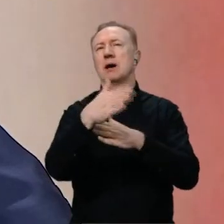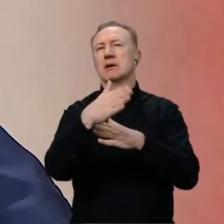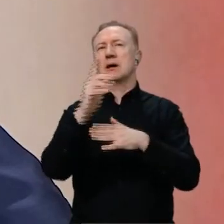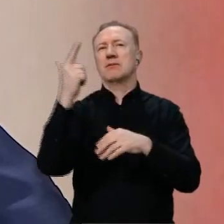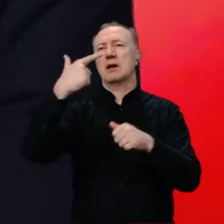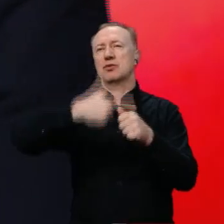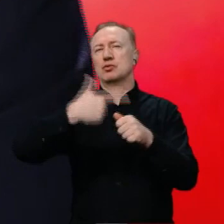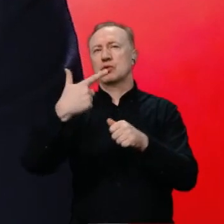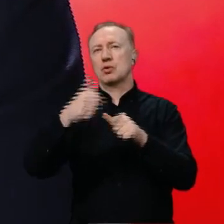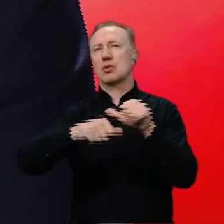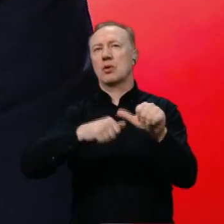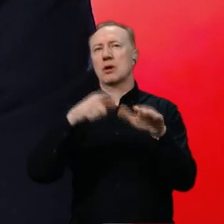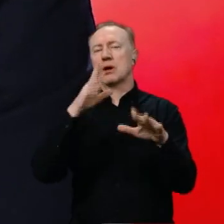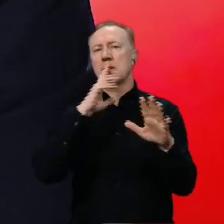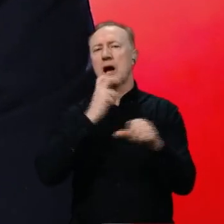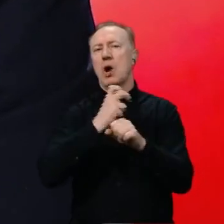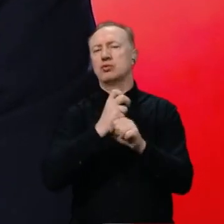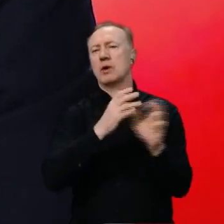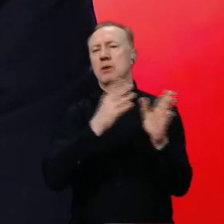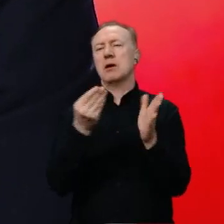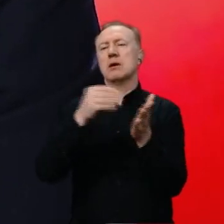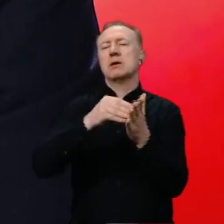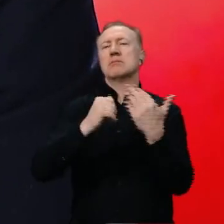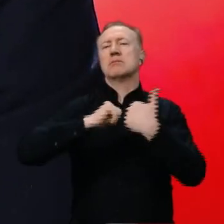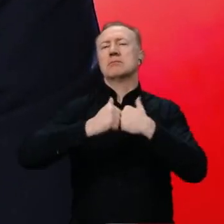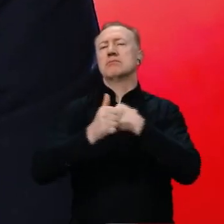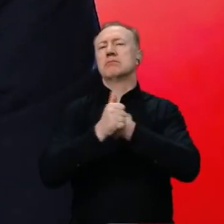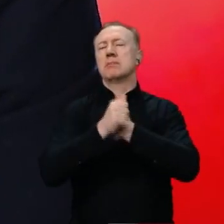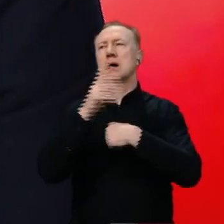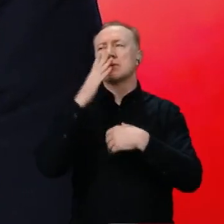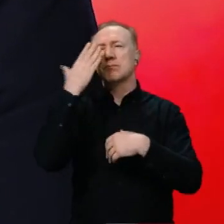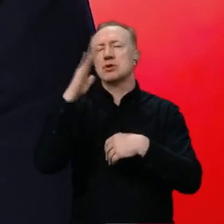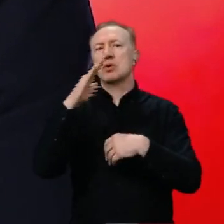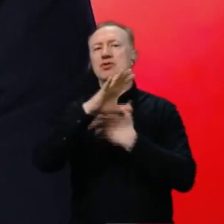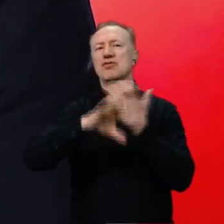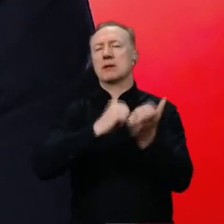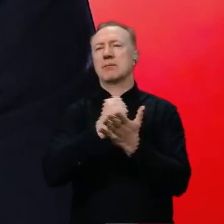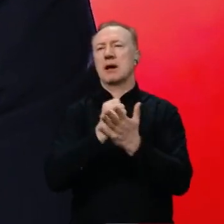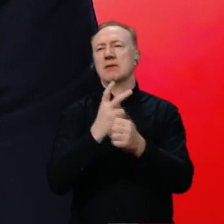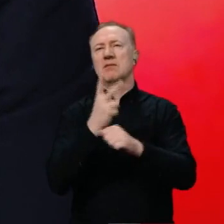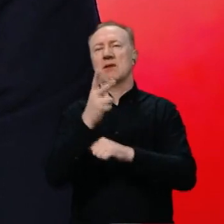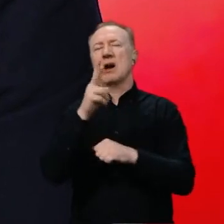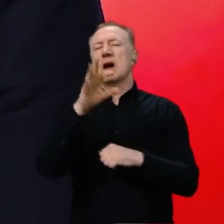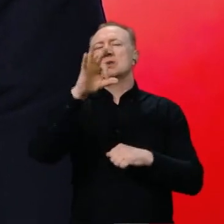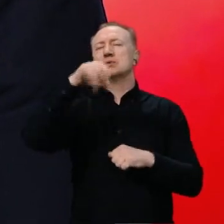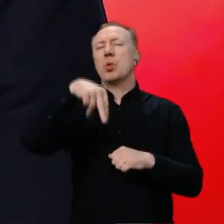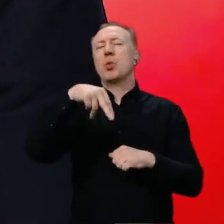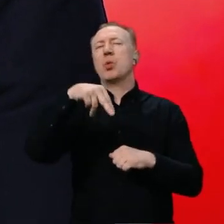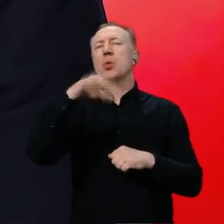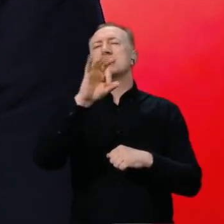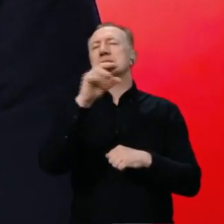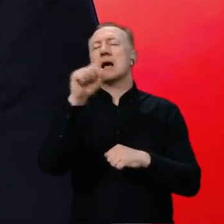22. On automatycznie przedłuża się do mundialu, więc no na pewno Sousa będzie pracował do